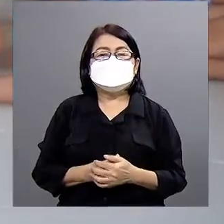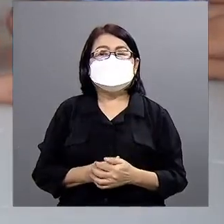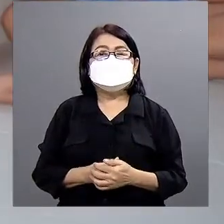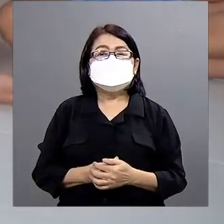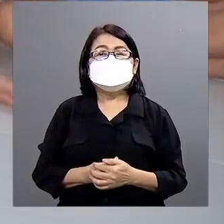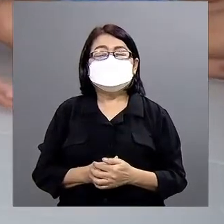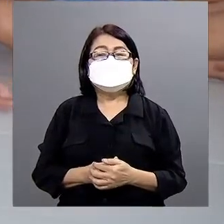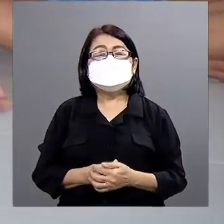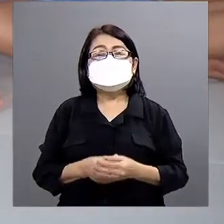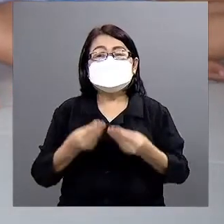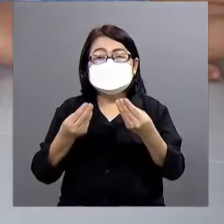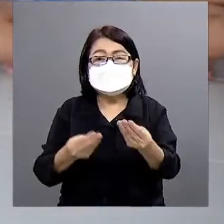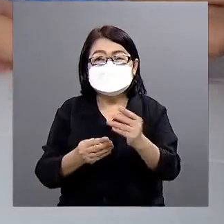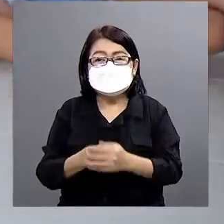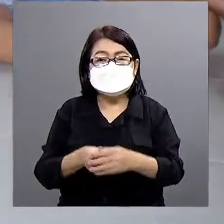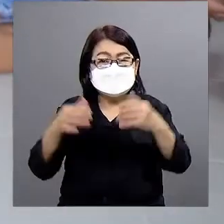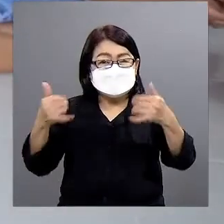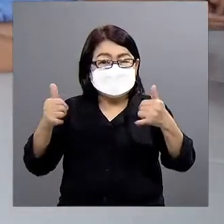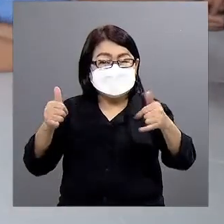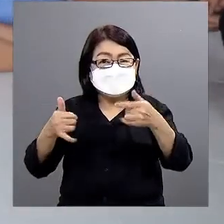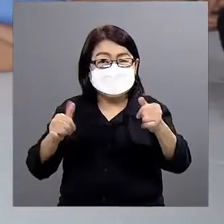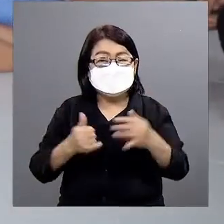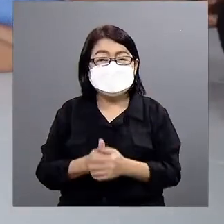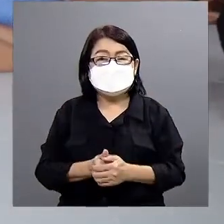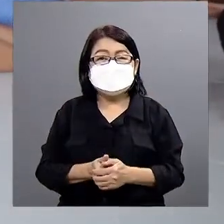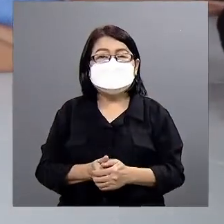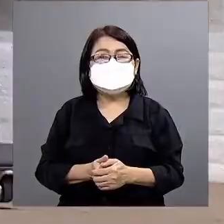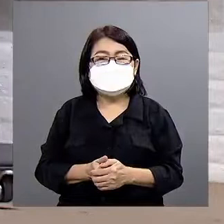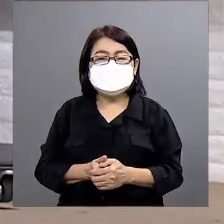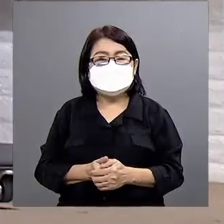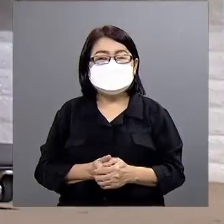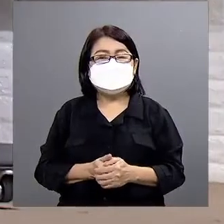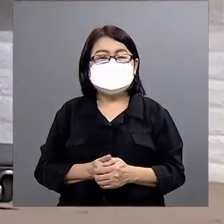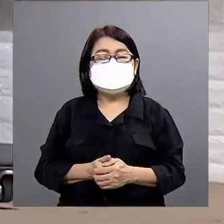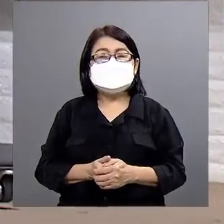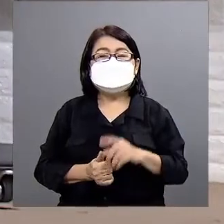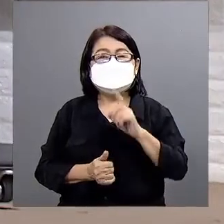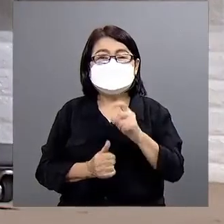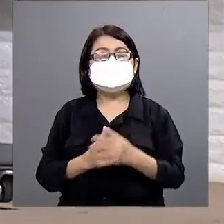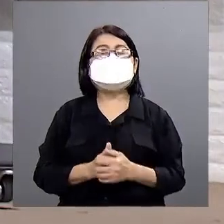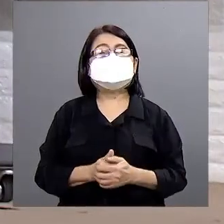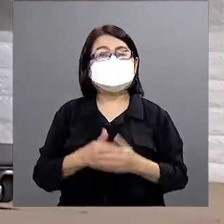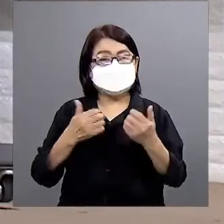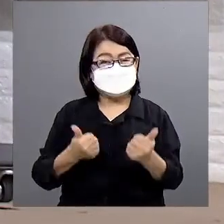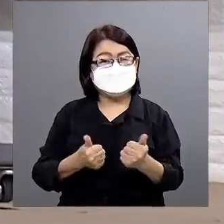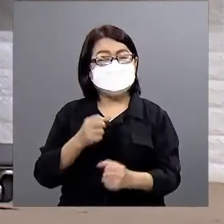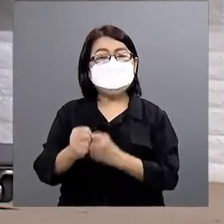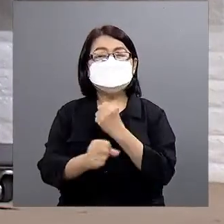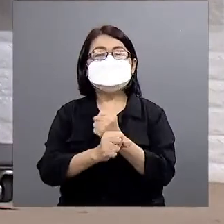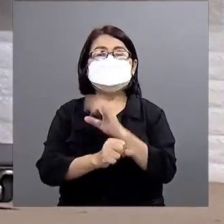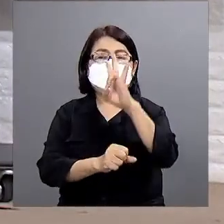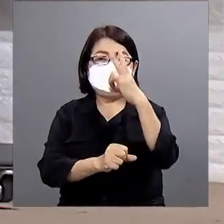ไงครับ ตาย ช็อตครับตายครับก็เลยต้องหาคน ถึงวันนี้ก็7ปีแล้วนะคะที่ห้องสมุดแมวห